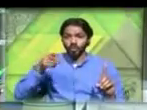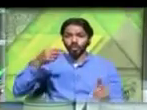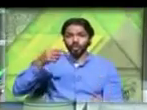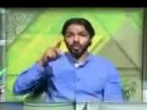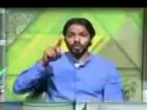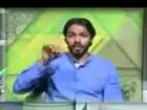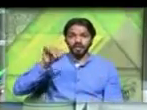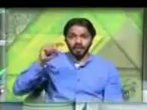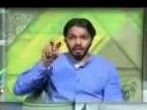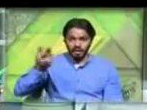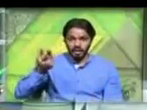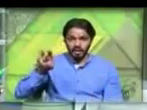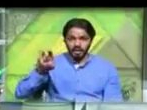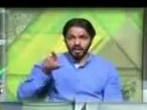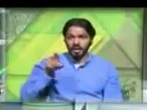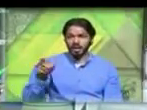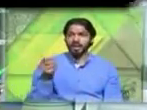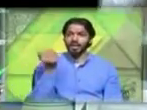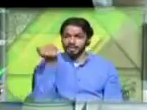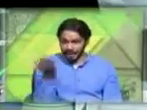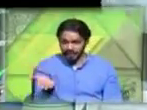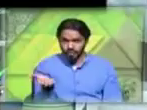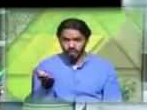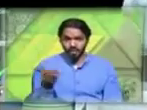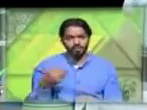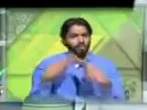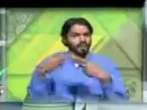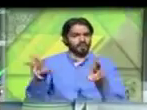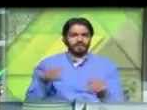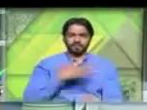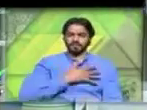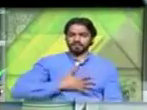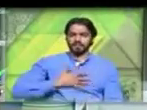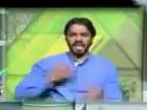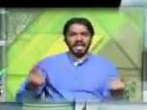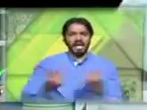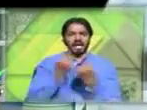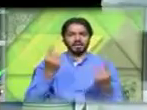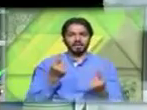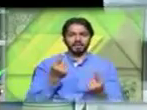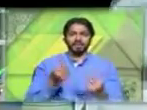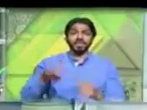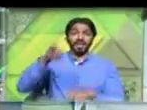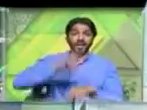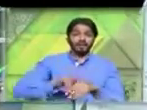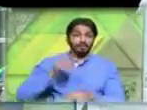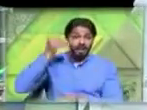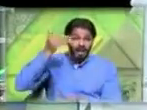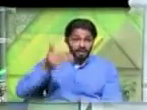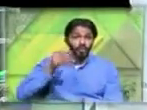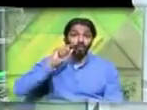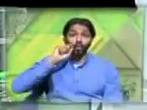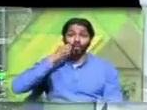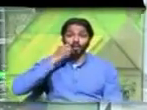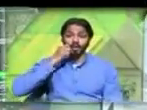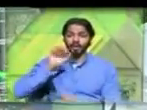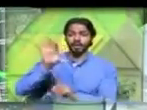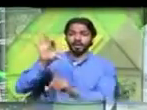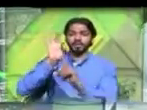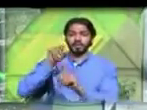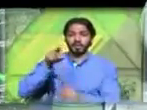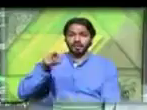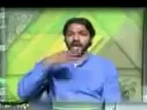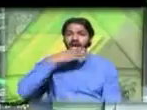لأبي عبيدة يطلب منه النصح والمشورة، ثم يبين أيضا تجرد خالد في تنزله عن القيادة ليصبح جنديا والآخر